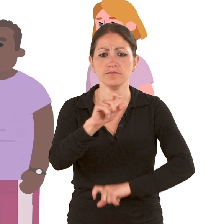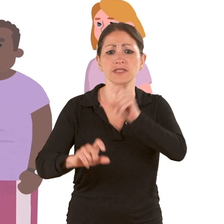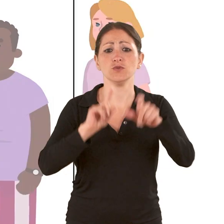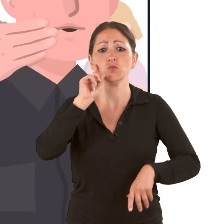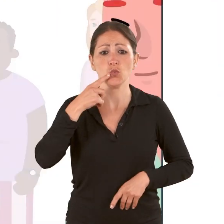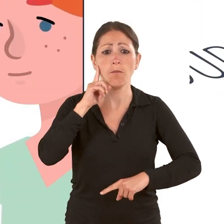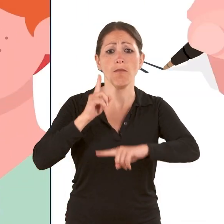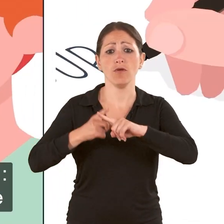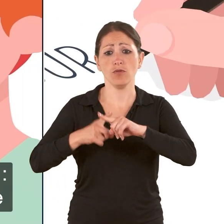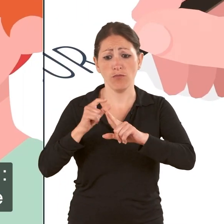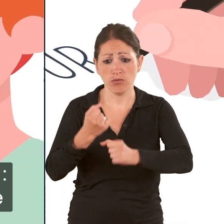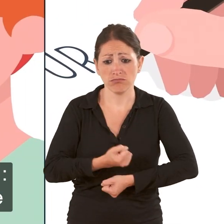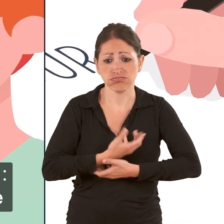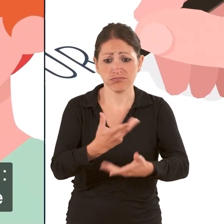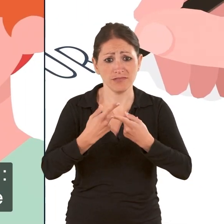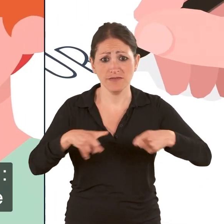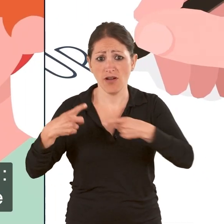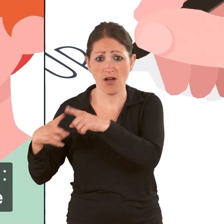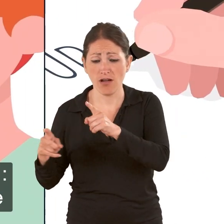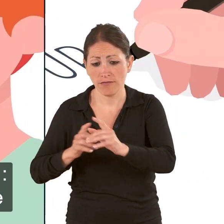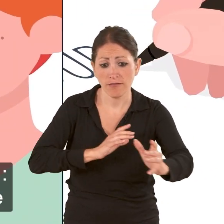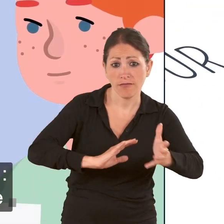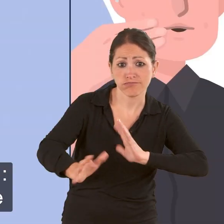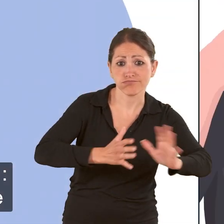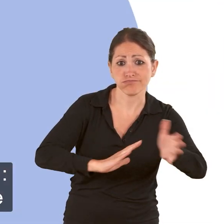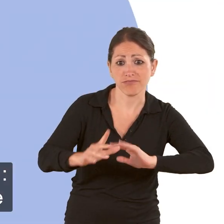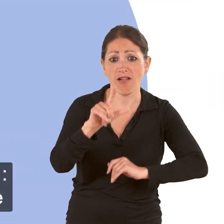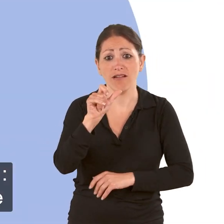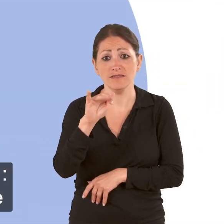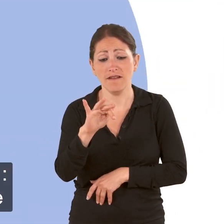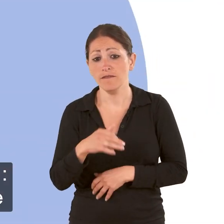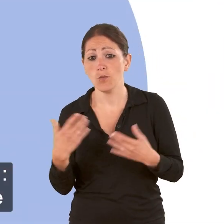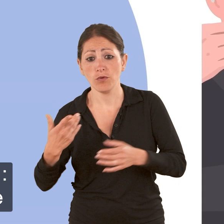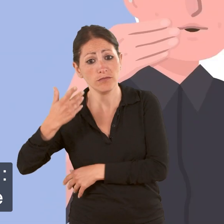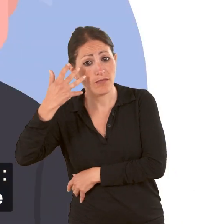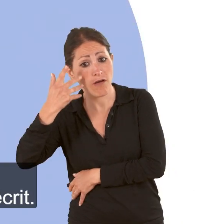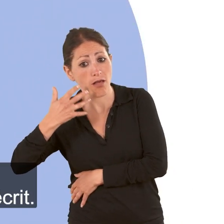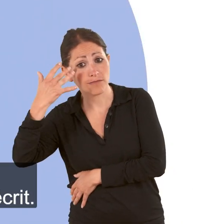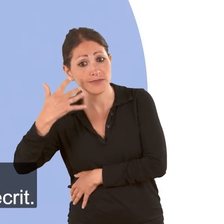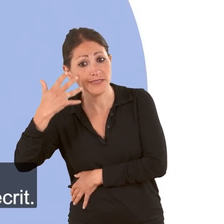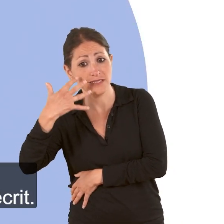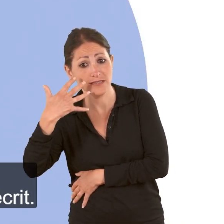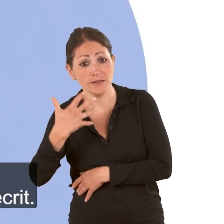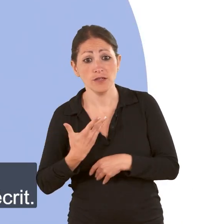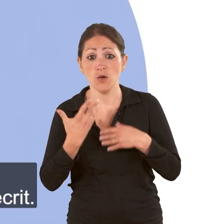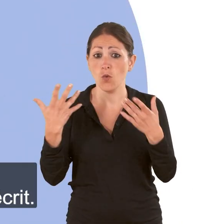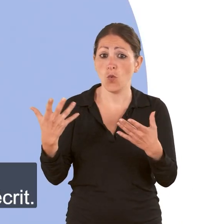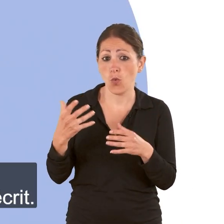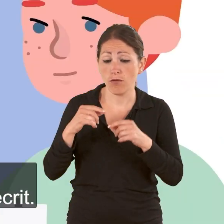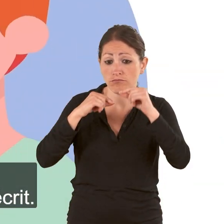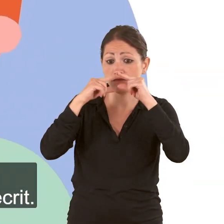Les personnes sourdes ou malentendantes peuvent communiquer par différents moyens. En langue des signes française, en langue française parlée